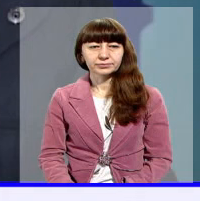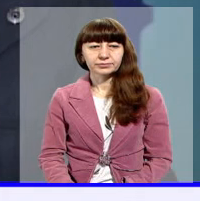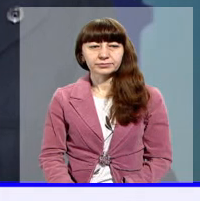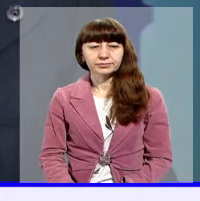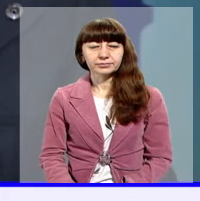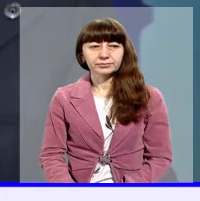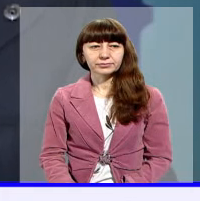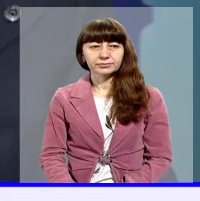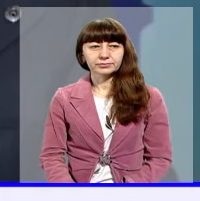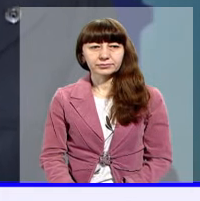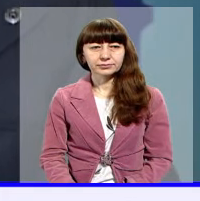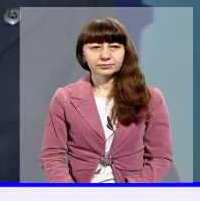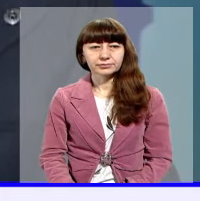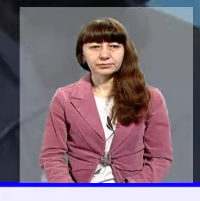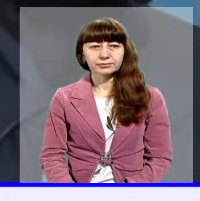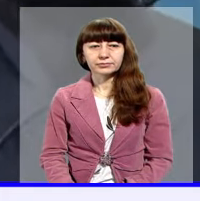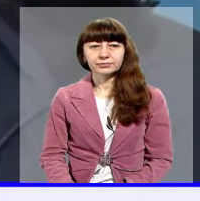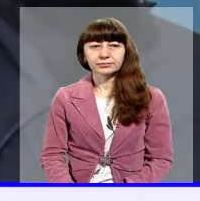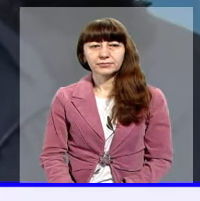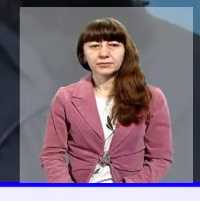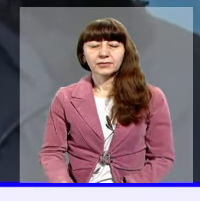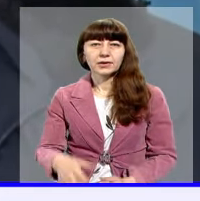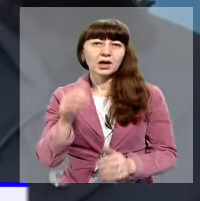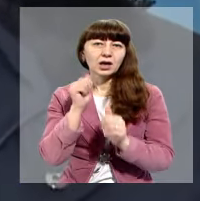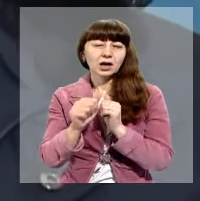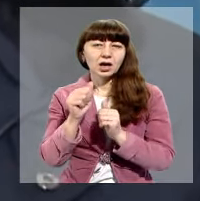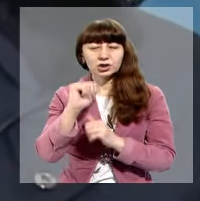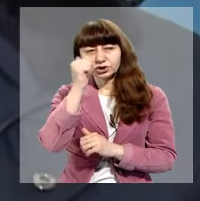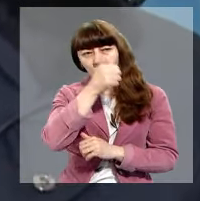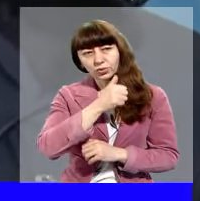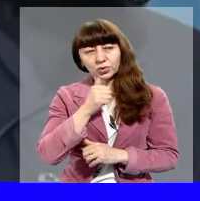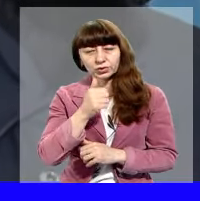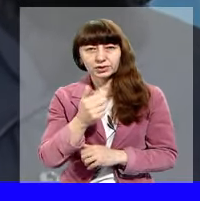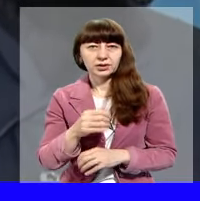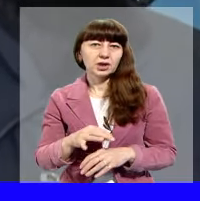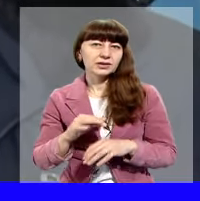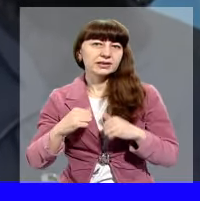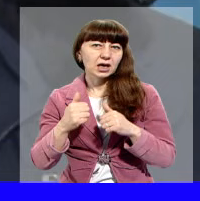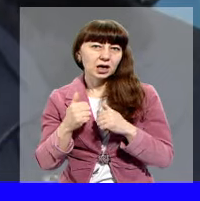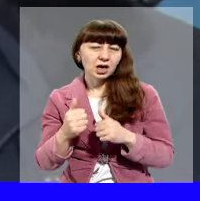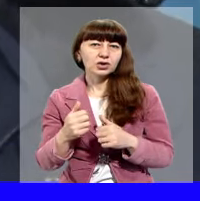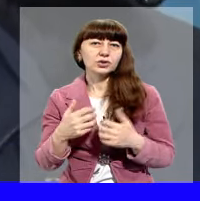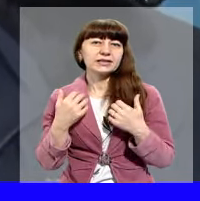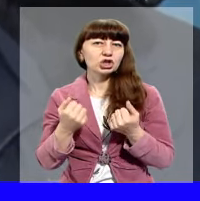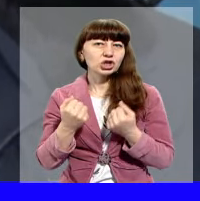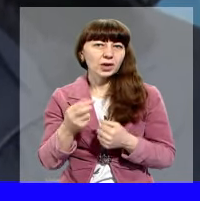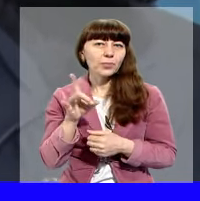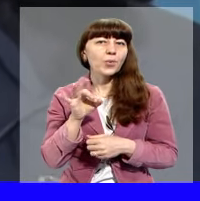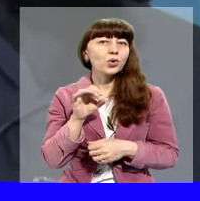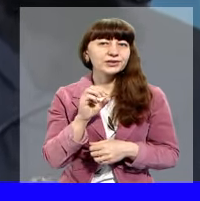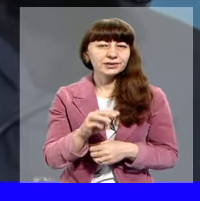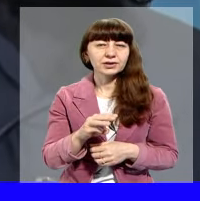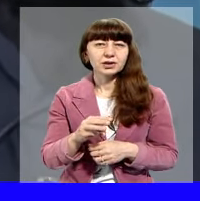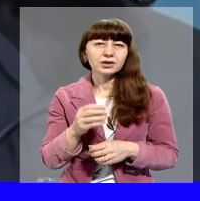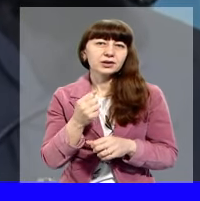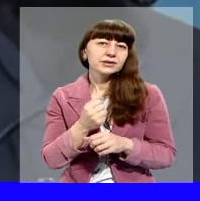дұрыс қой, бірінші күні келген дұрыс. Енді амансыз 9 ай қалды пенсияға. Сол пенсияға шыққаннан кейін оларды ұстаймын.